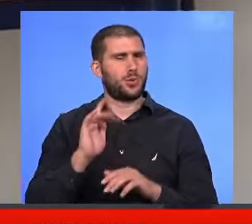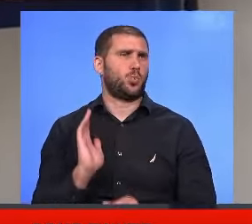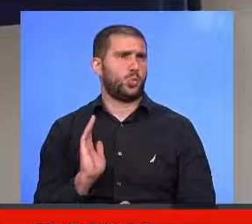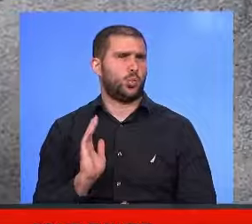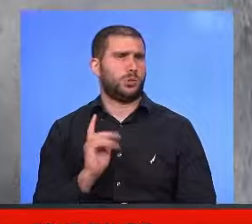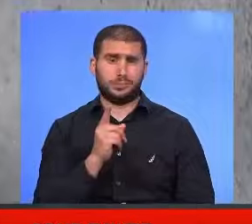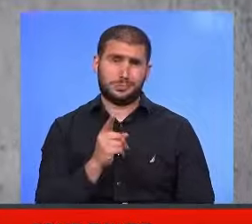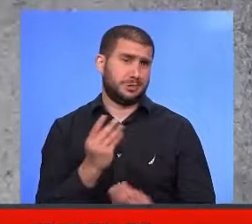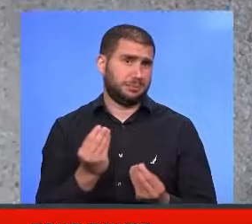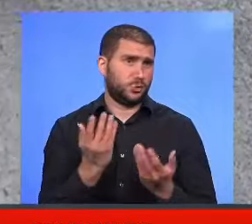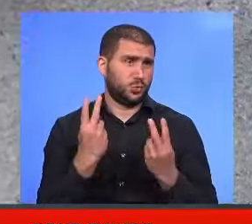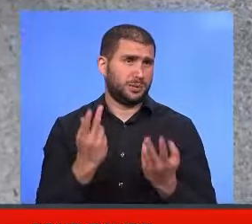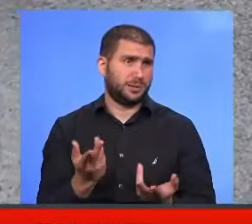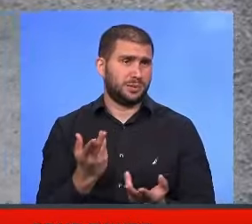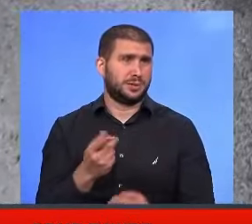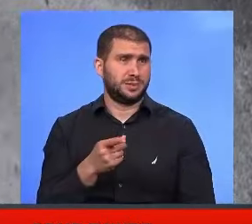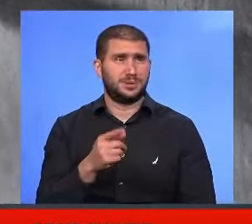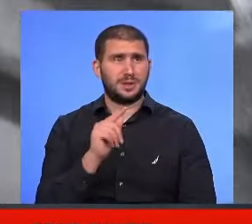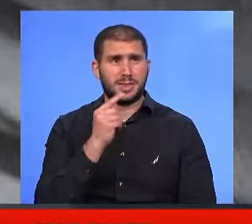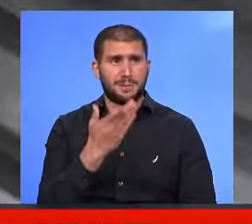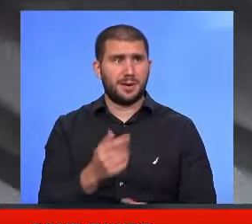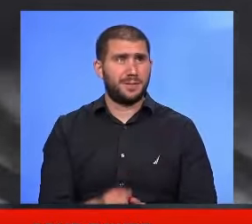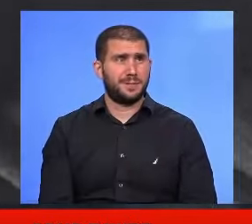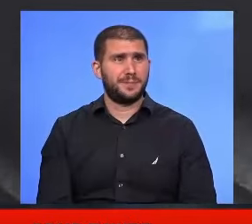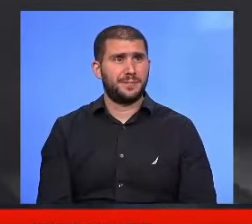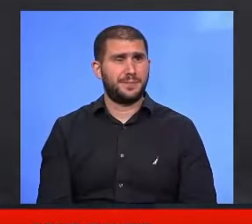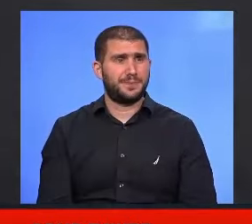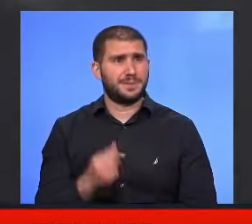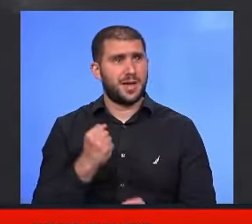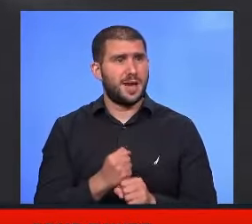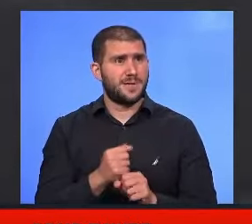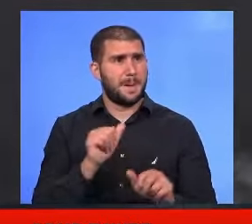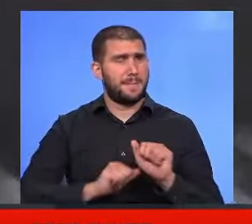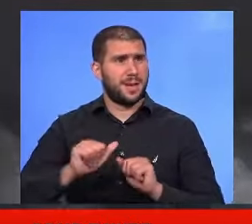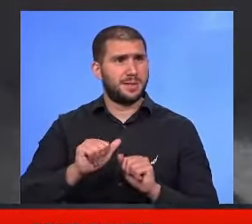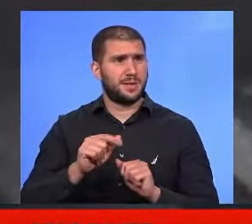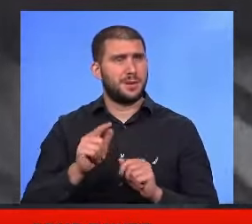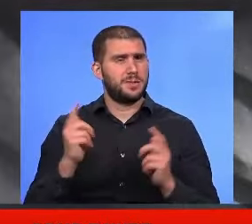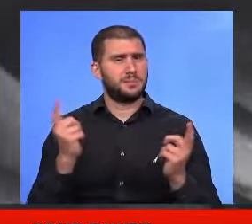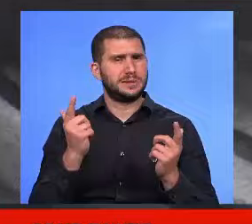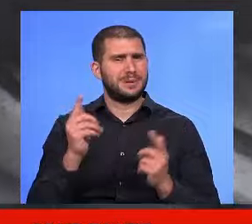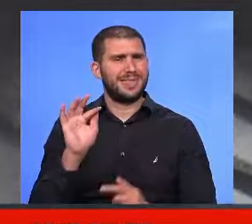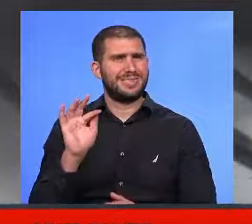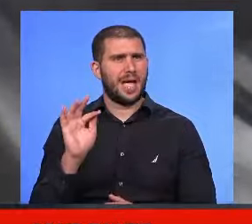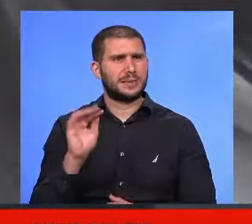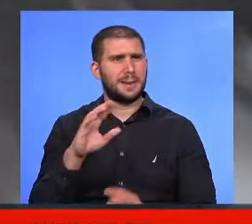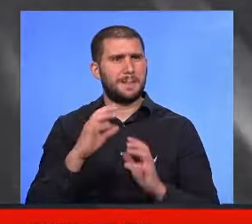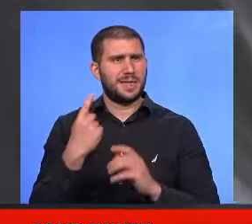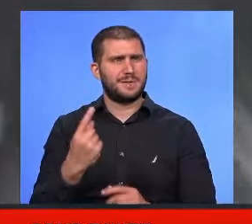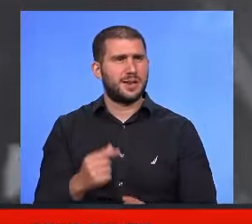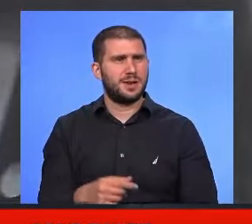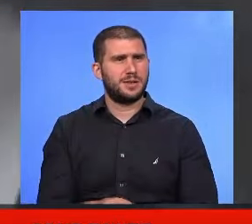שזה קטע. לא תמר, ילדה ברמנית במועדון טרנס בפתח תקווה, אופסי.